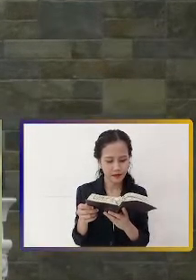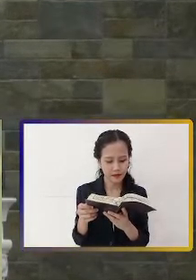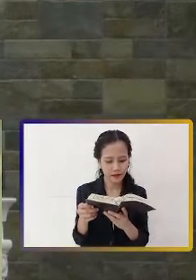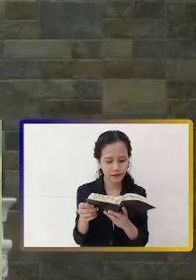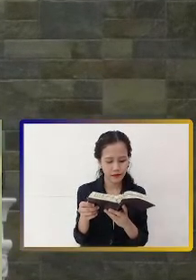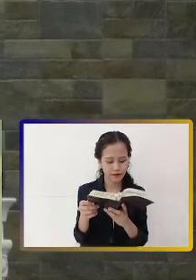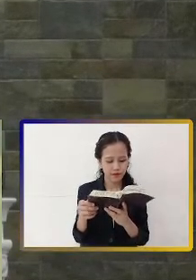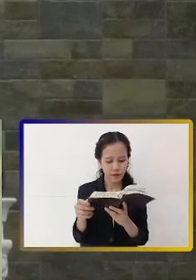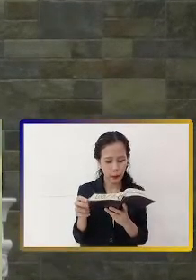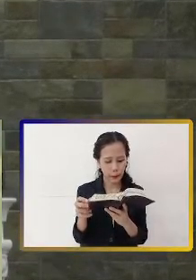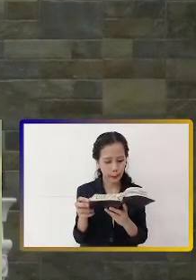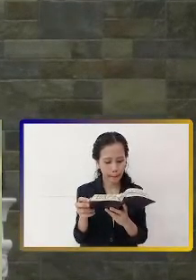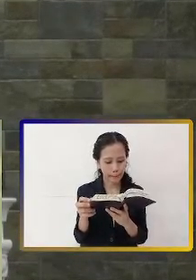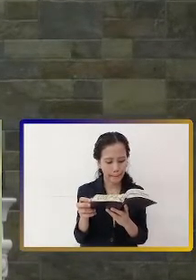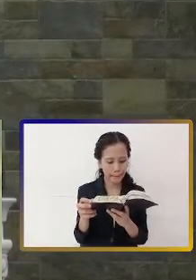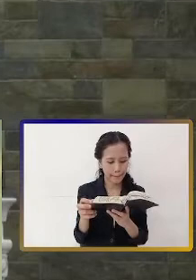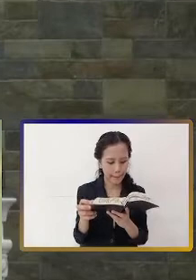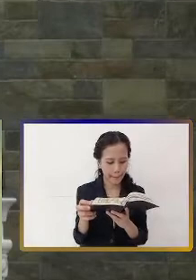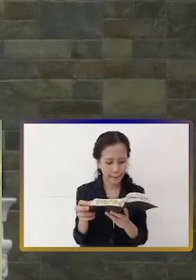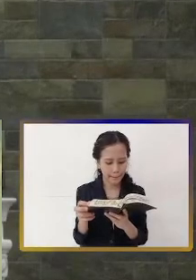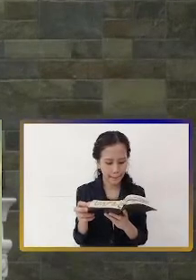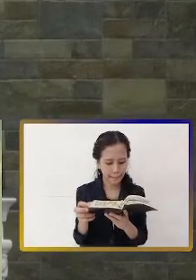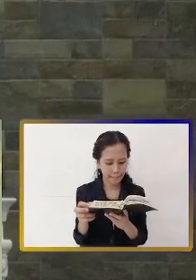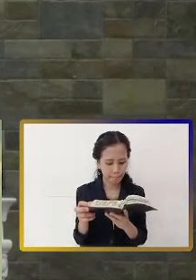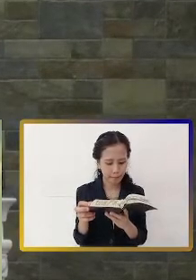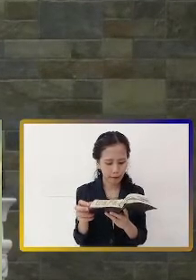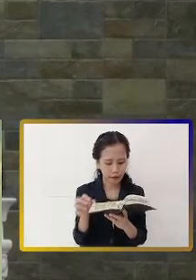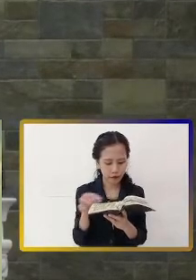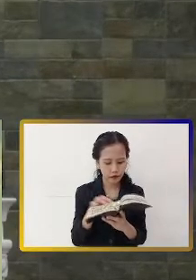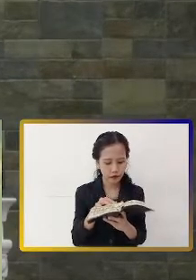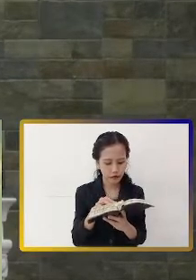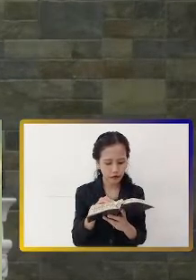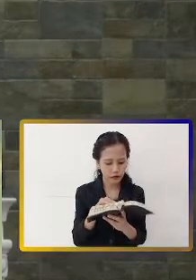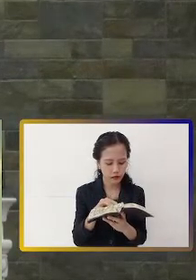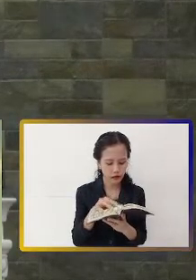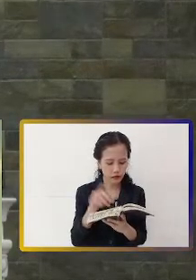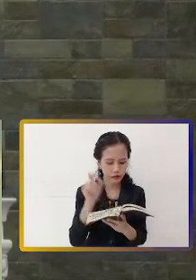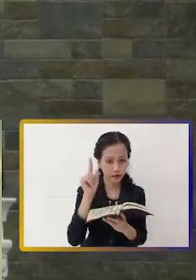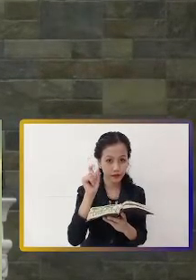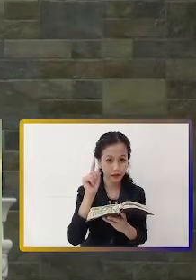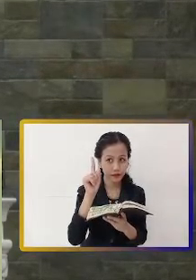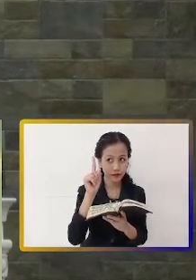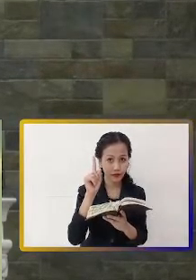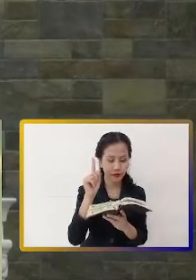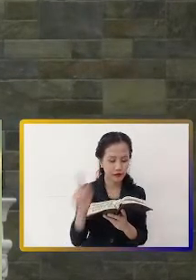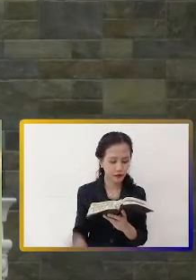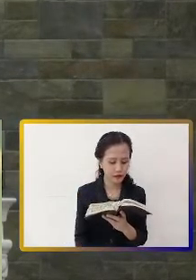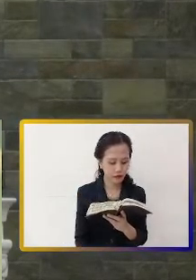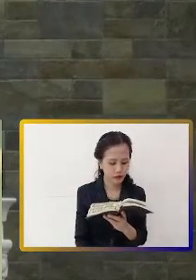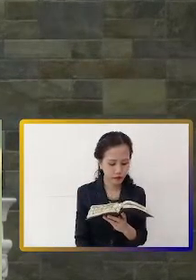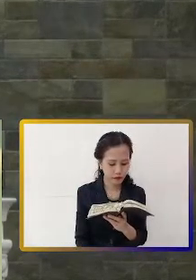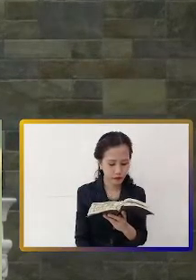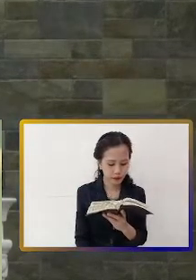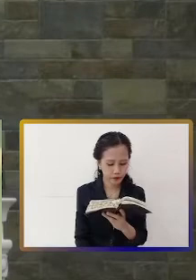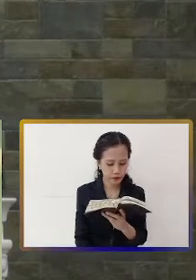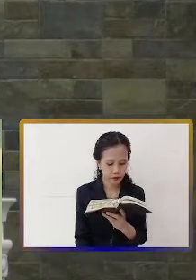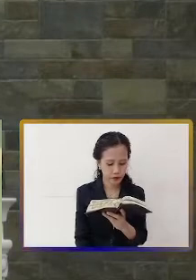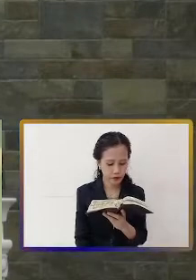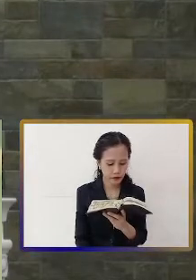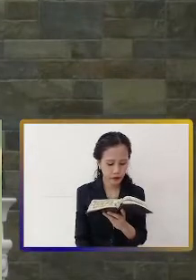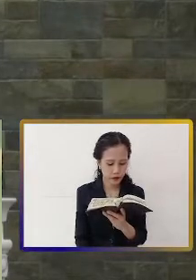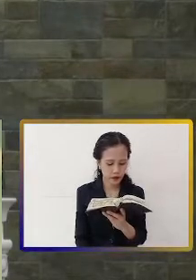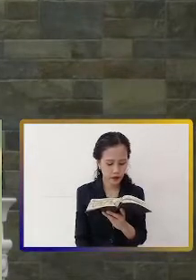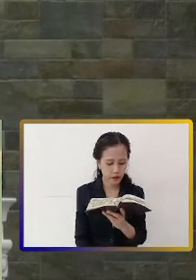Solomon. Wala yun doon. Alright? And ask for thyself long life, neither hast thou